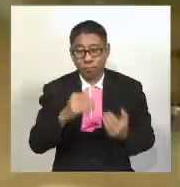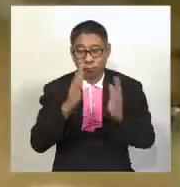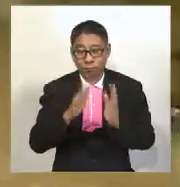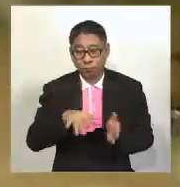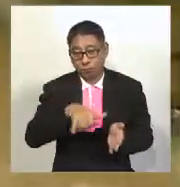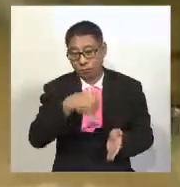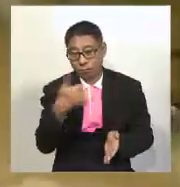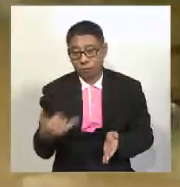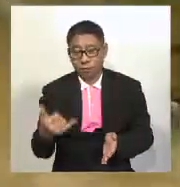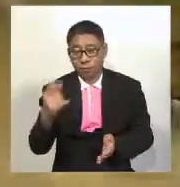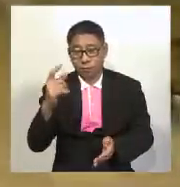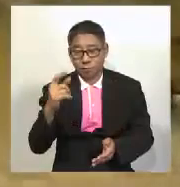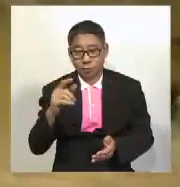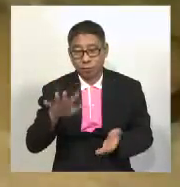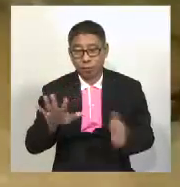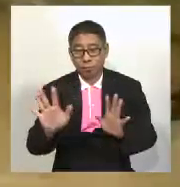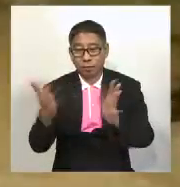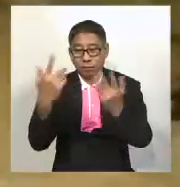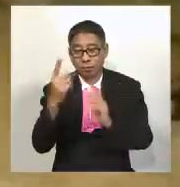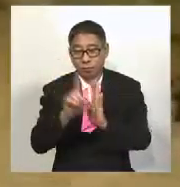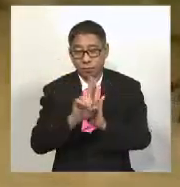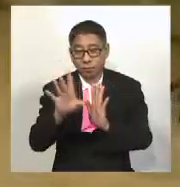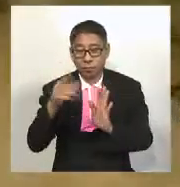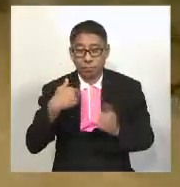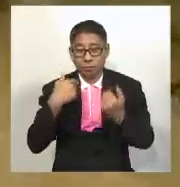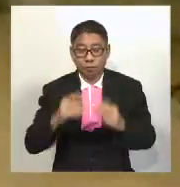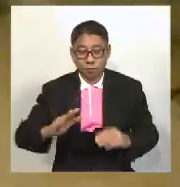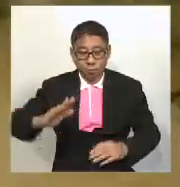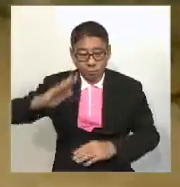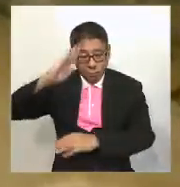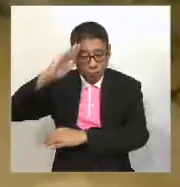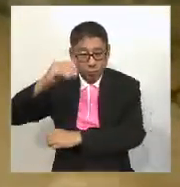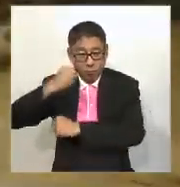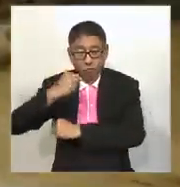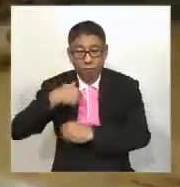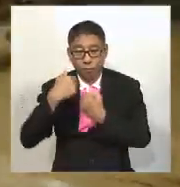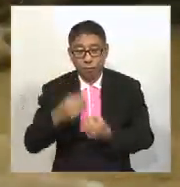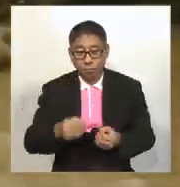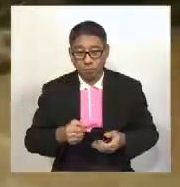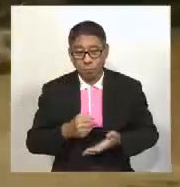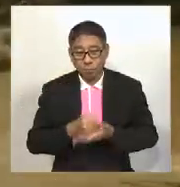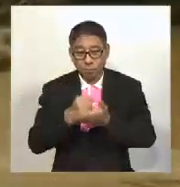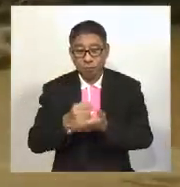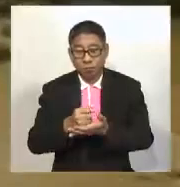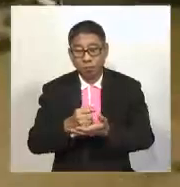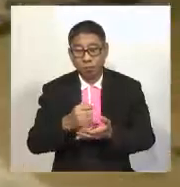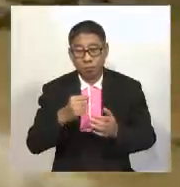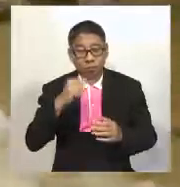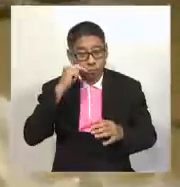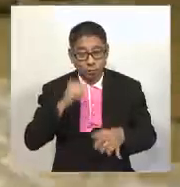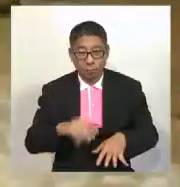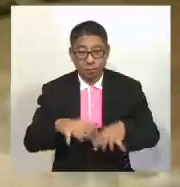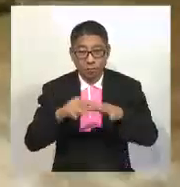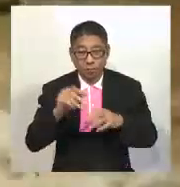บ้านสูญหายเป็น1คนโดยเฉพาะกิจกรมฐานพรานที่32กองกำลังผ่าเมืองได้ส่งกำลังพลชุดบรรเทาสาธาร